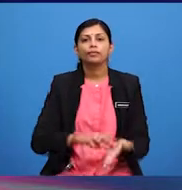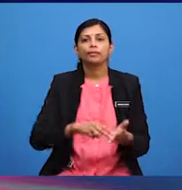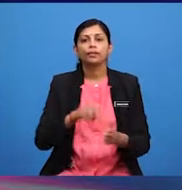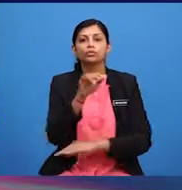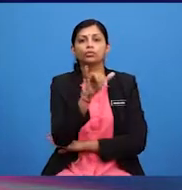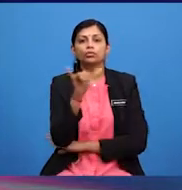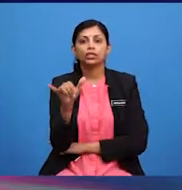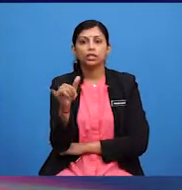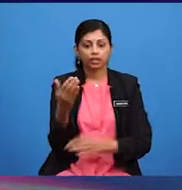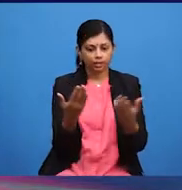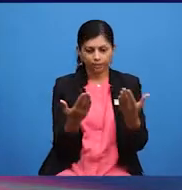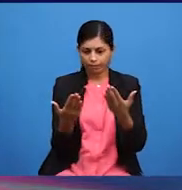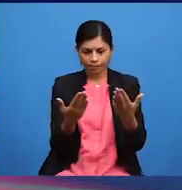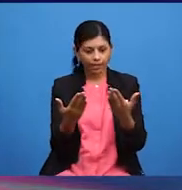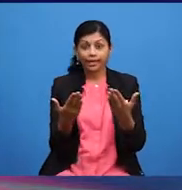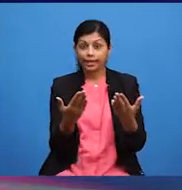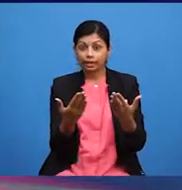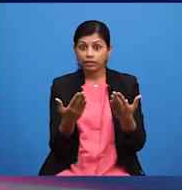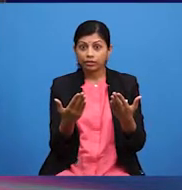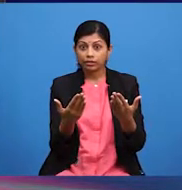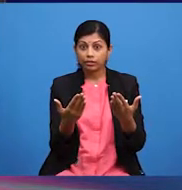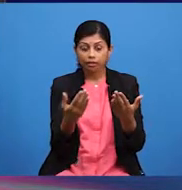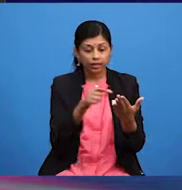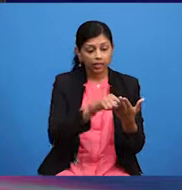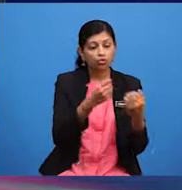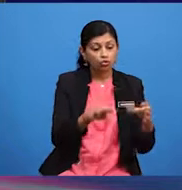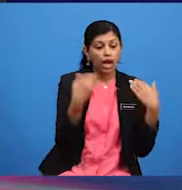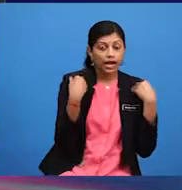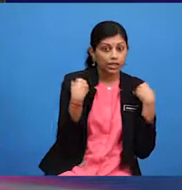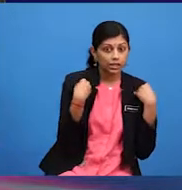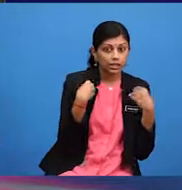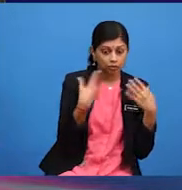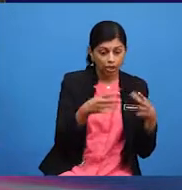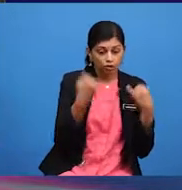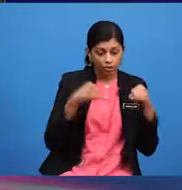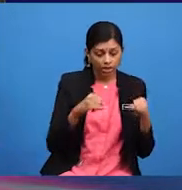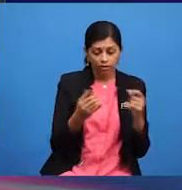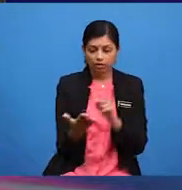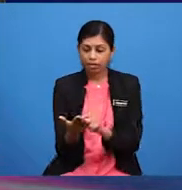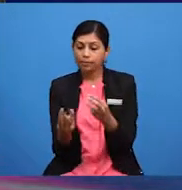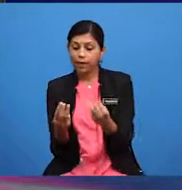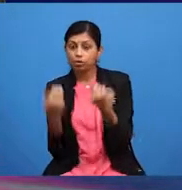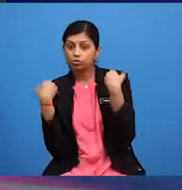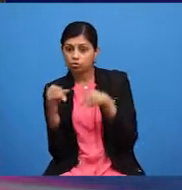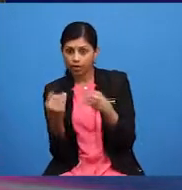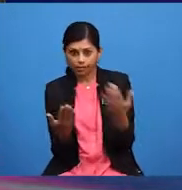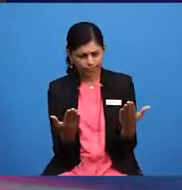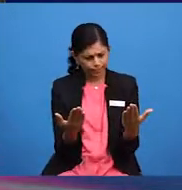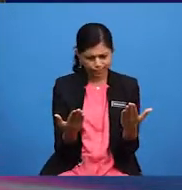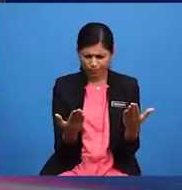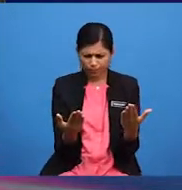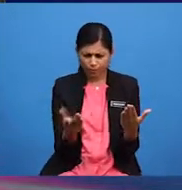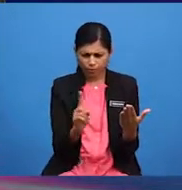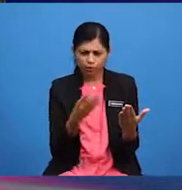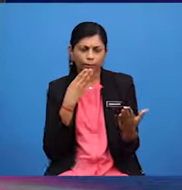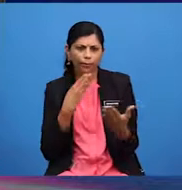lakaran perbandingan dengan produk sedia ada di pasaran dari segi evolusi